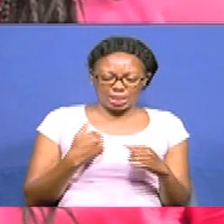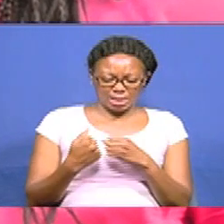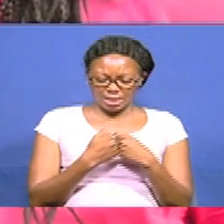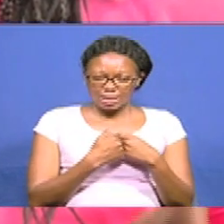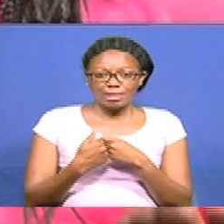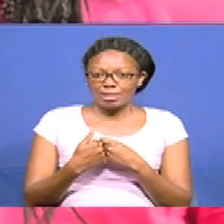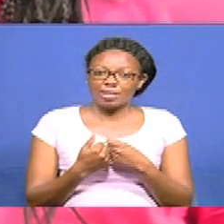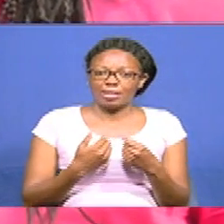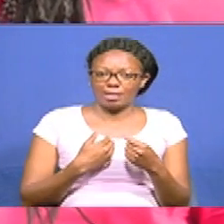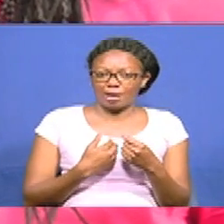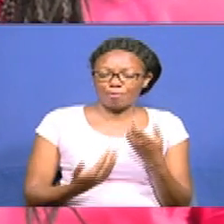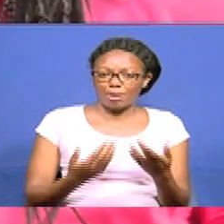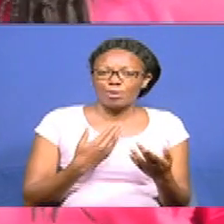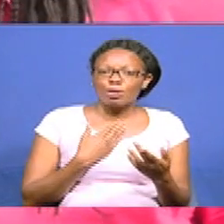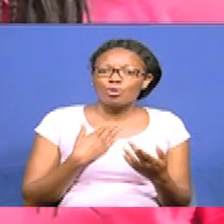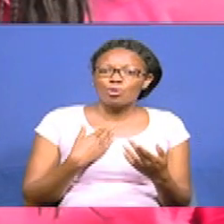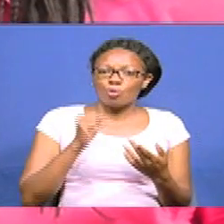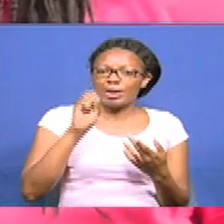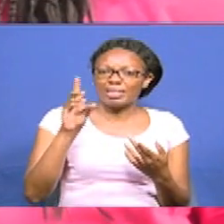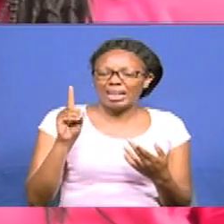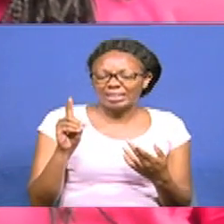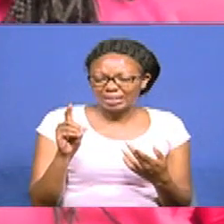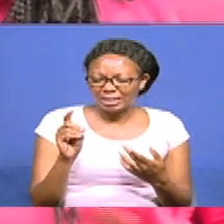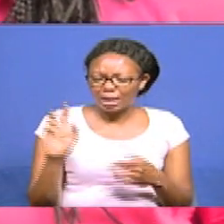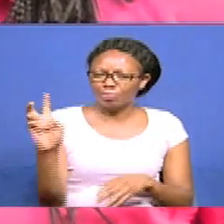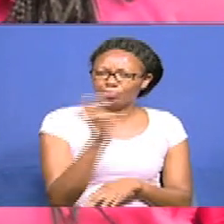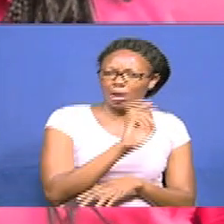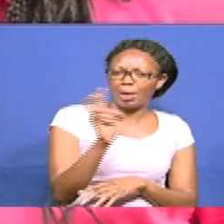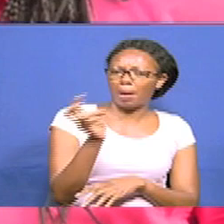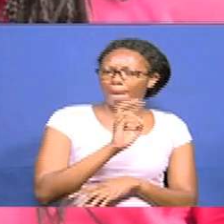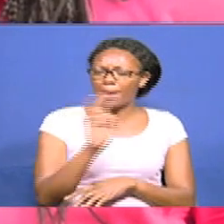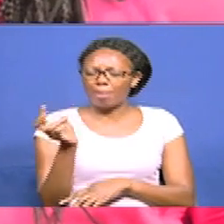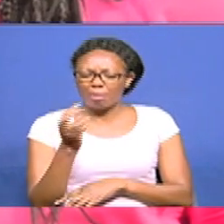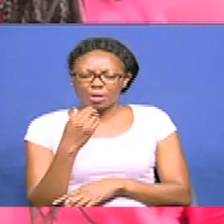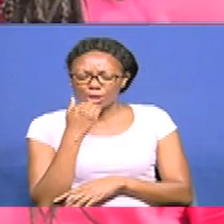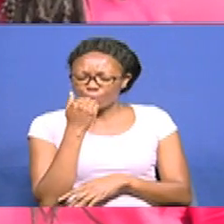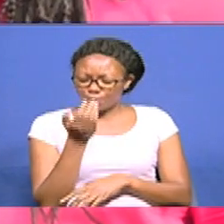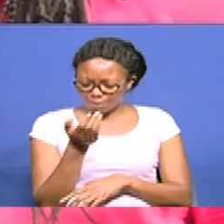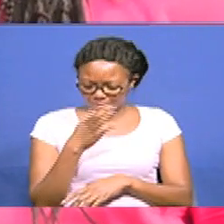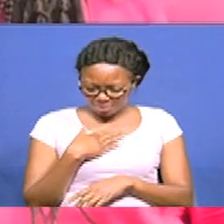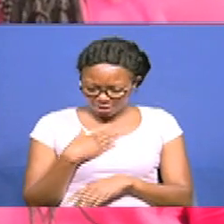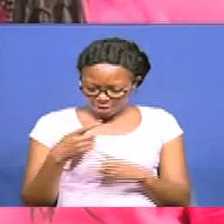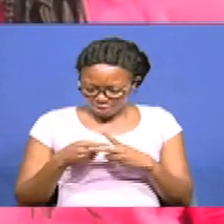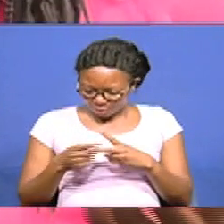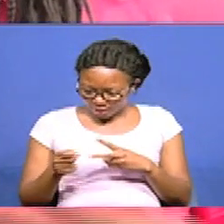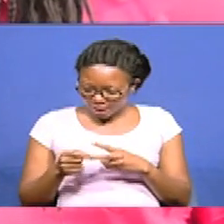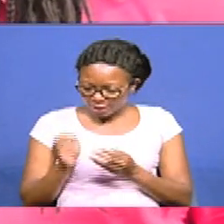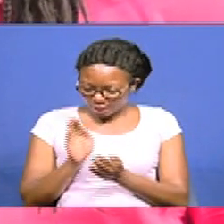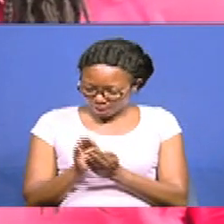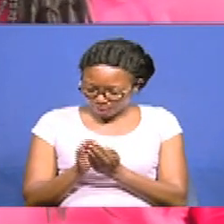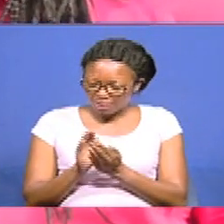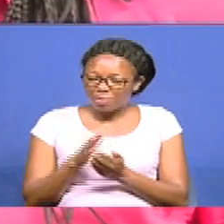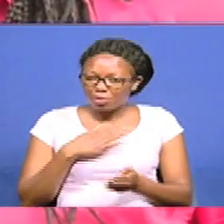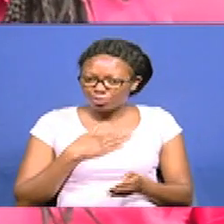saingine kama unataka hii seedling haupati. Na nikaanza kujiwekea mimea yangu. Alafu farmers